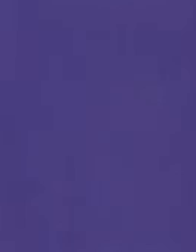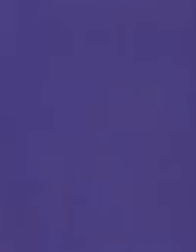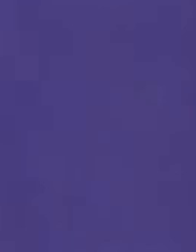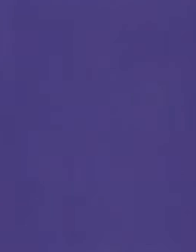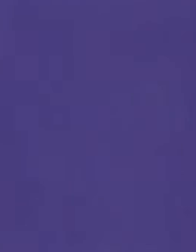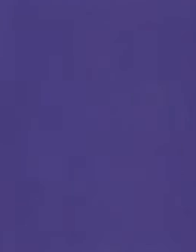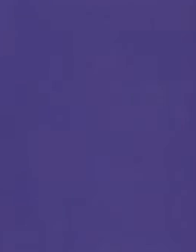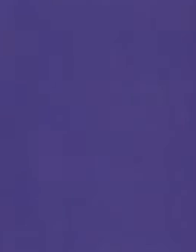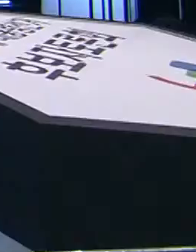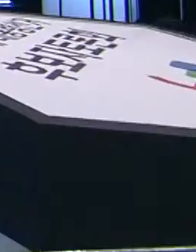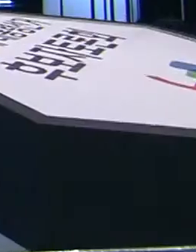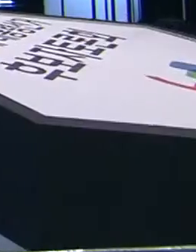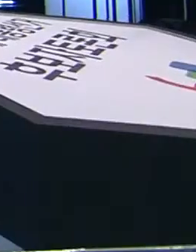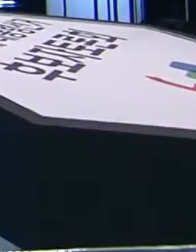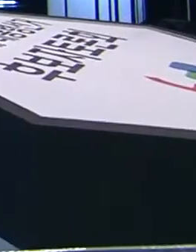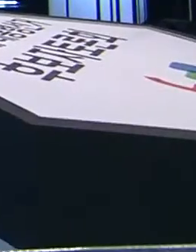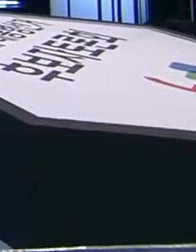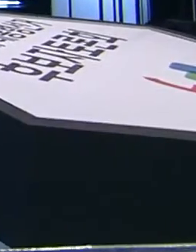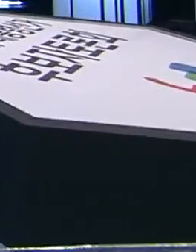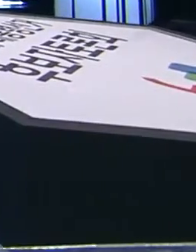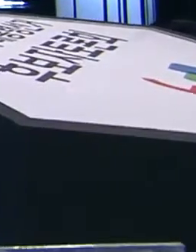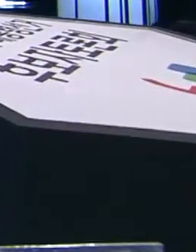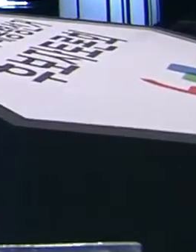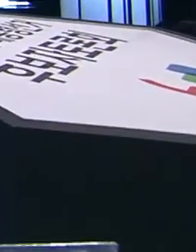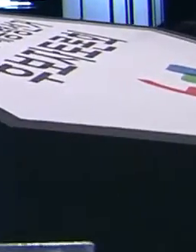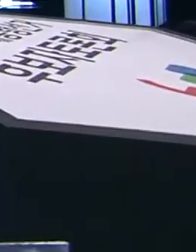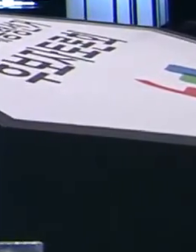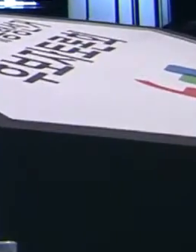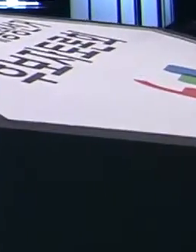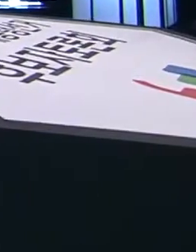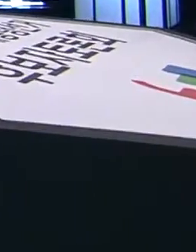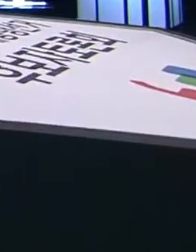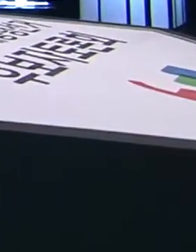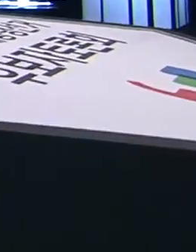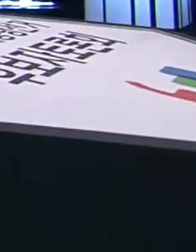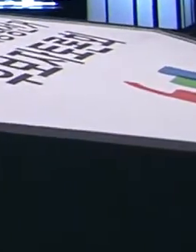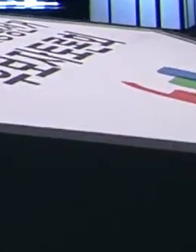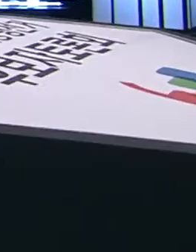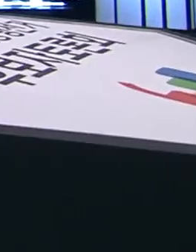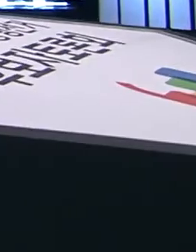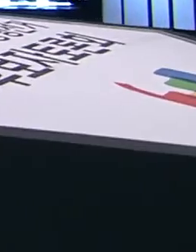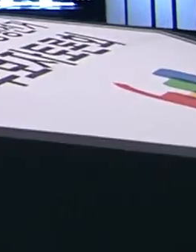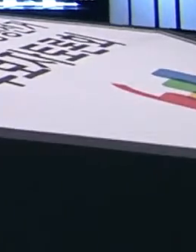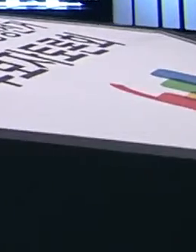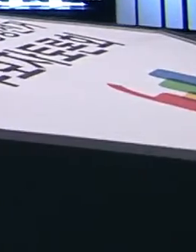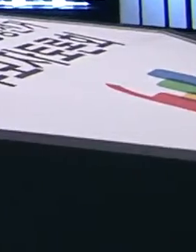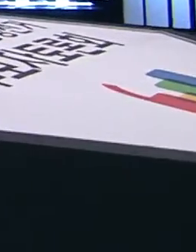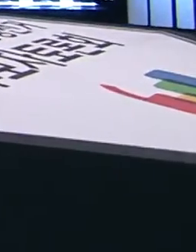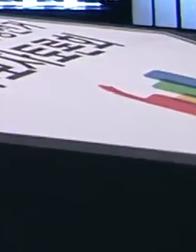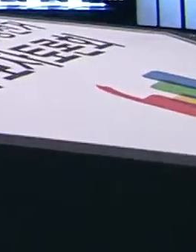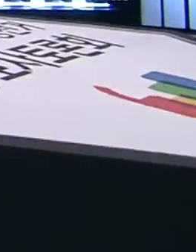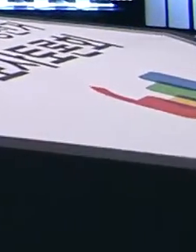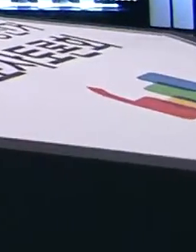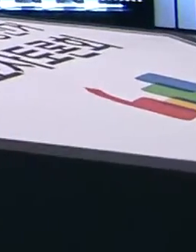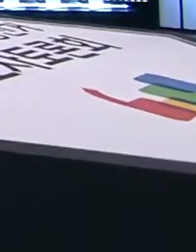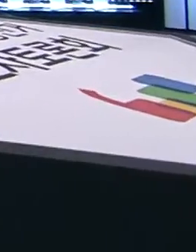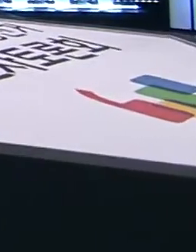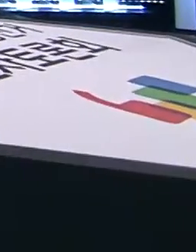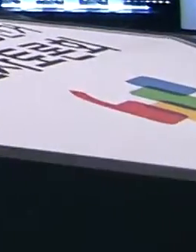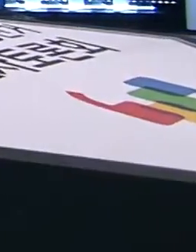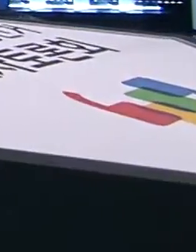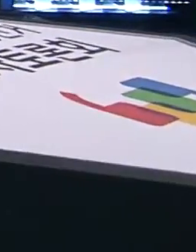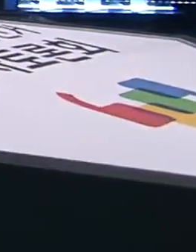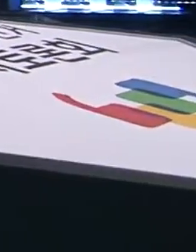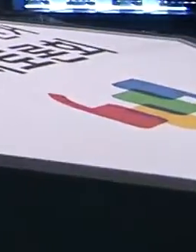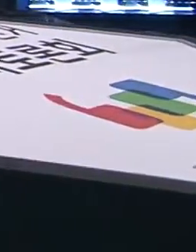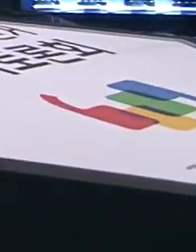마찬가지로 방금 하신 것처럼 이 루프에 바로는 가능하면 1분 이내로 해주시길 좀 당부드리고 요 후보들 께서는